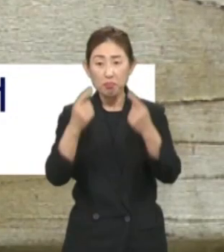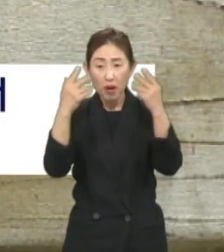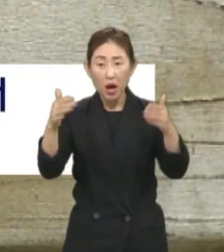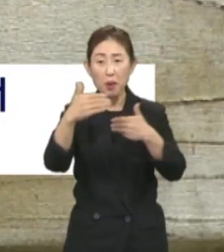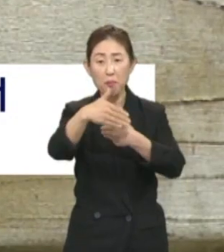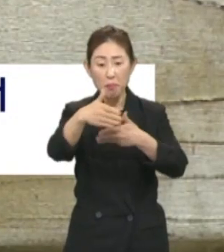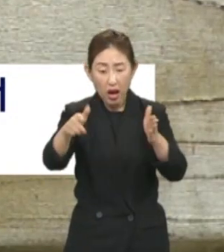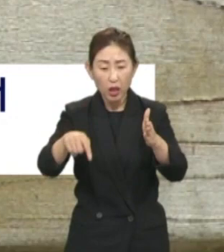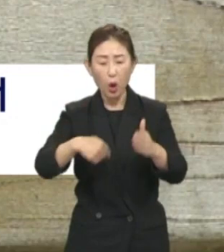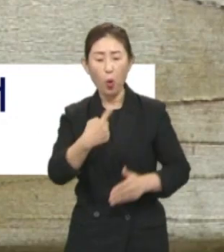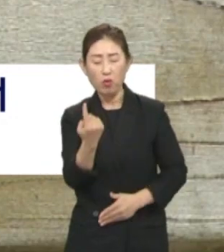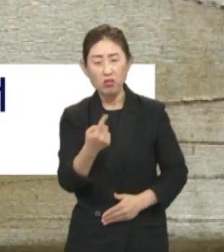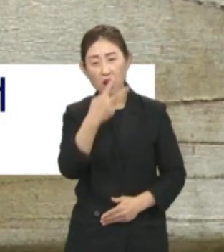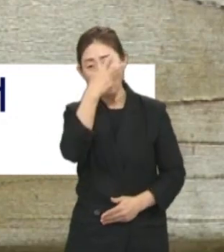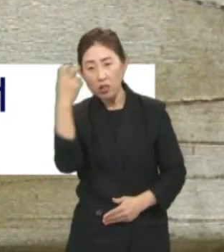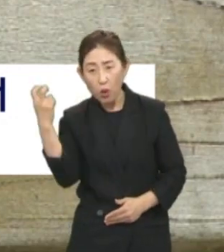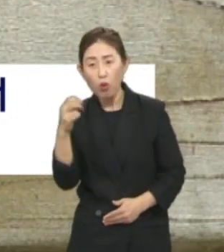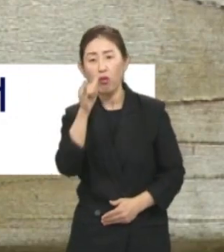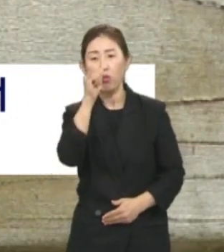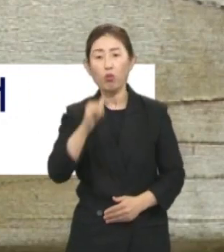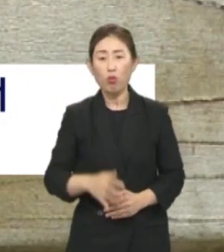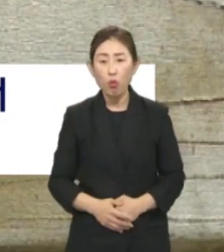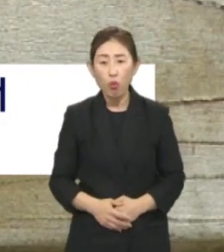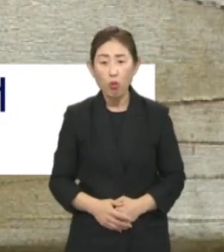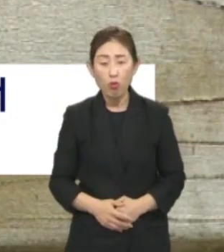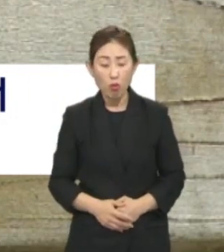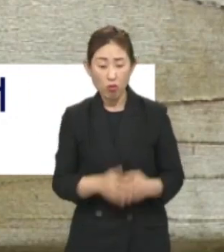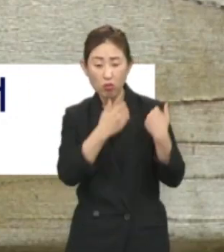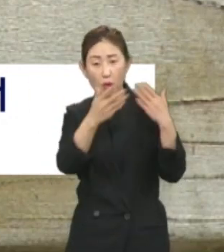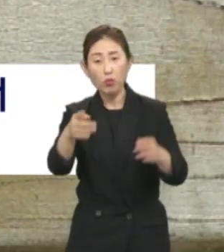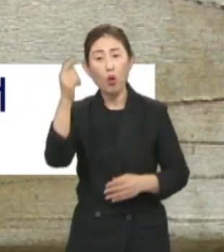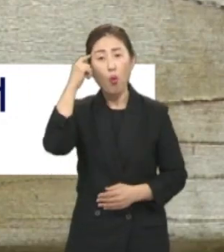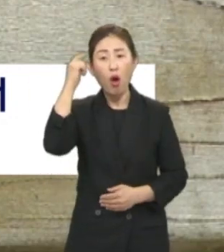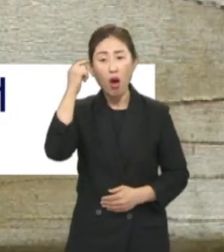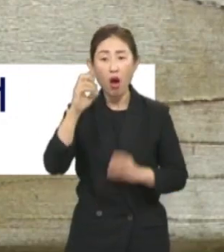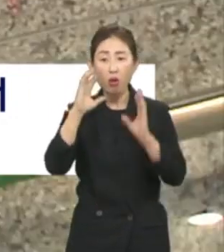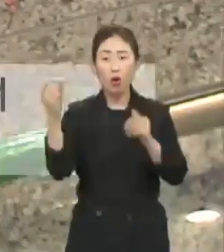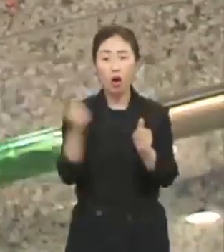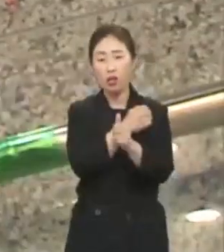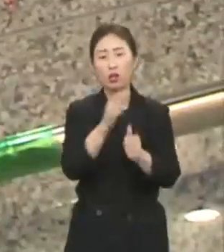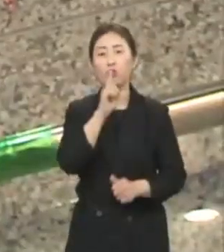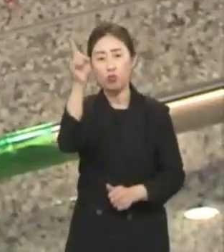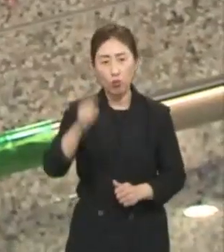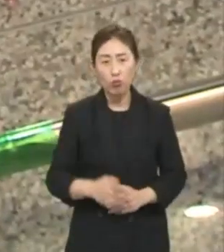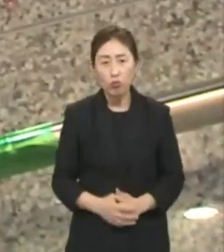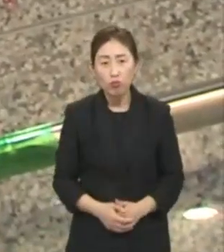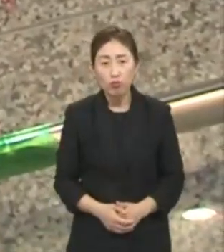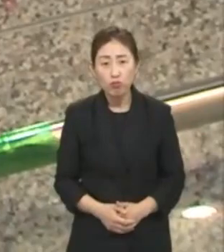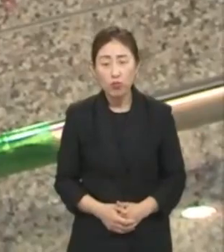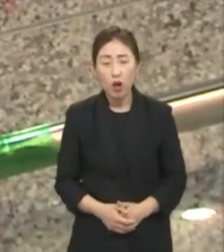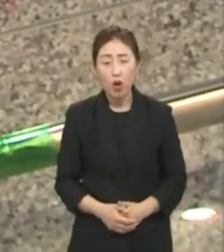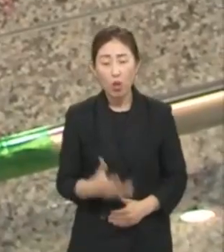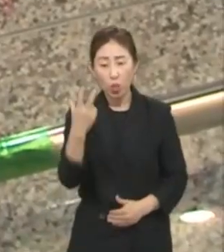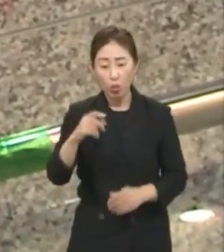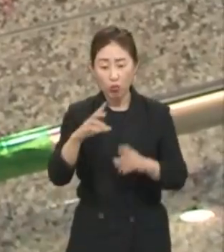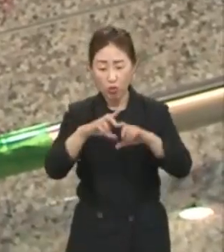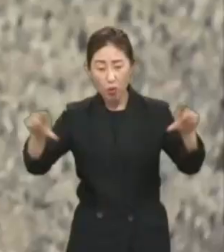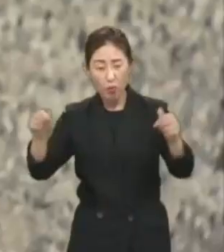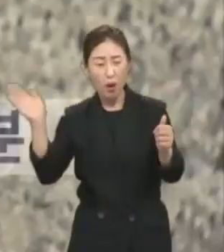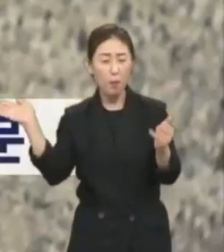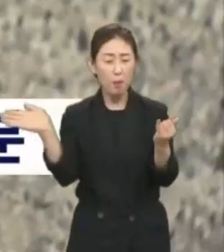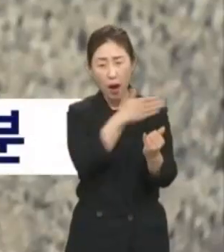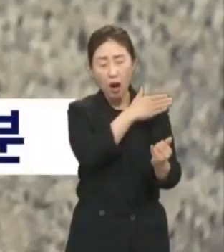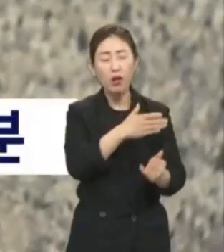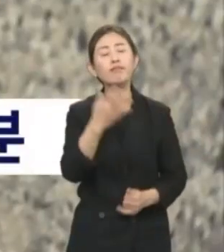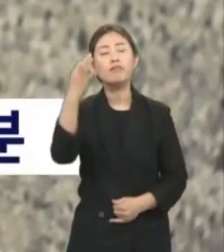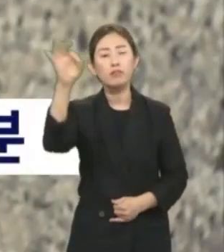그곳에 재우는 거는 아니지 않냐. 이랬을 때 아동학대 신고하게 된 거죠. 그러면서 인분으로 폭행을 한 점은